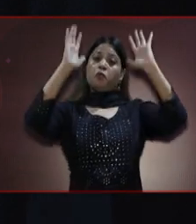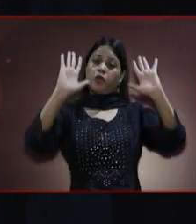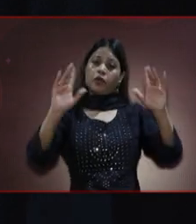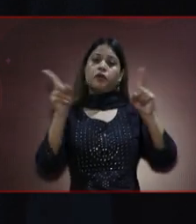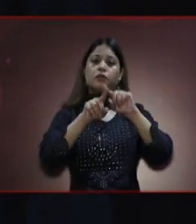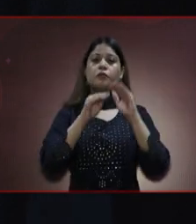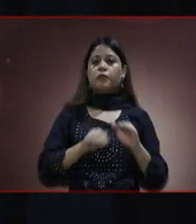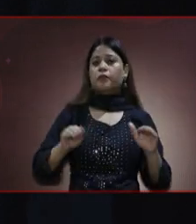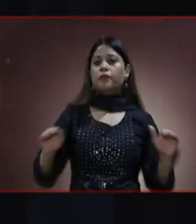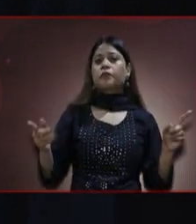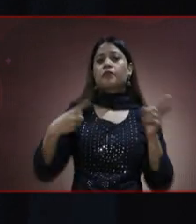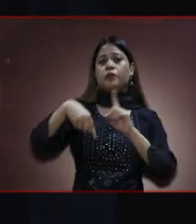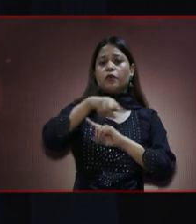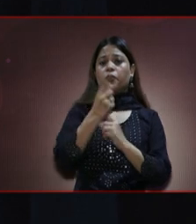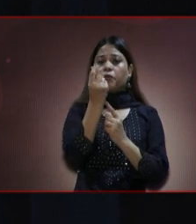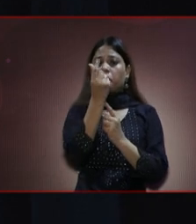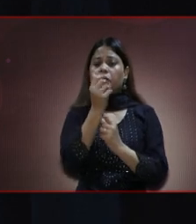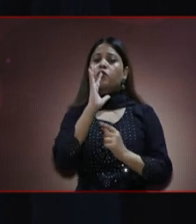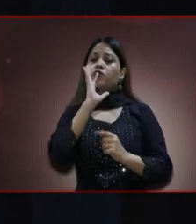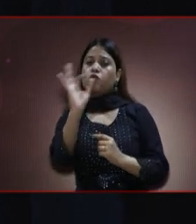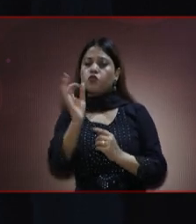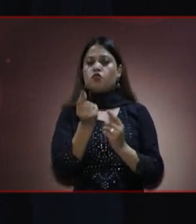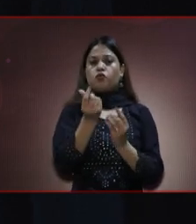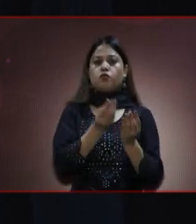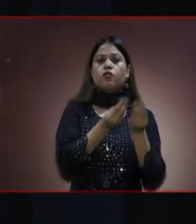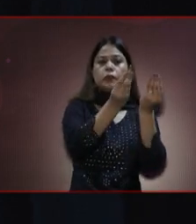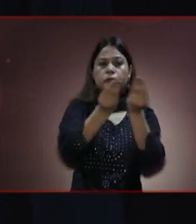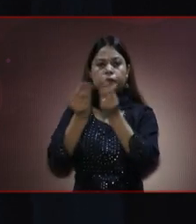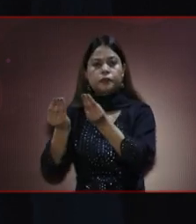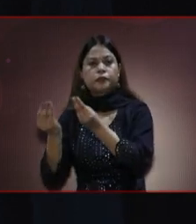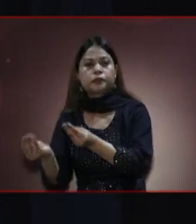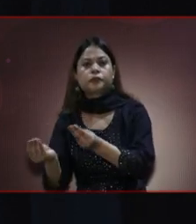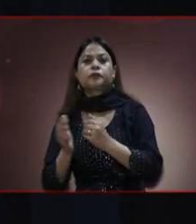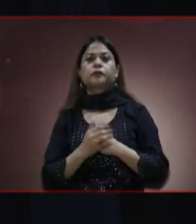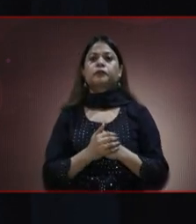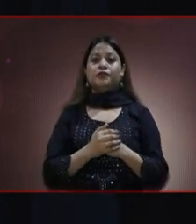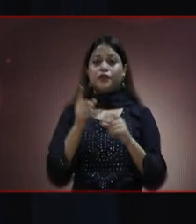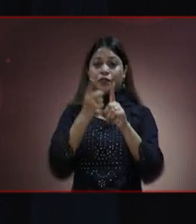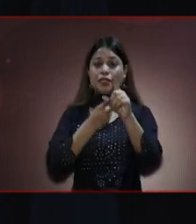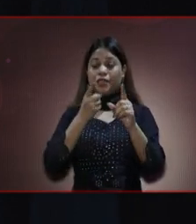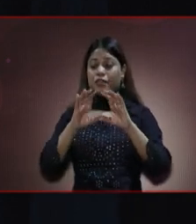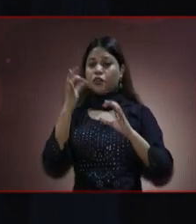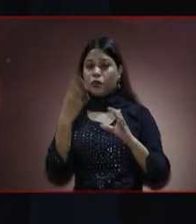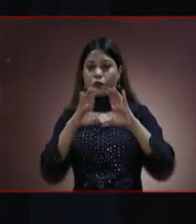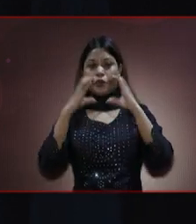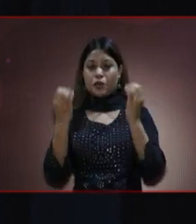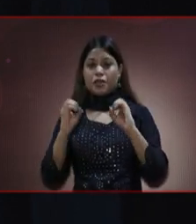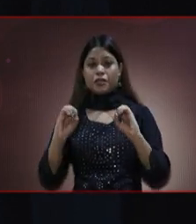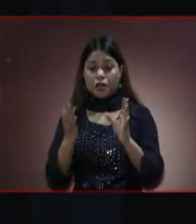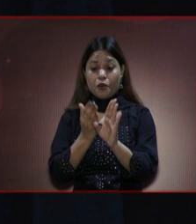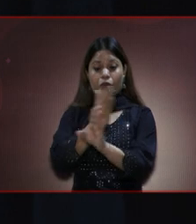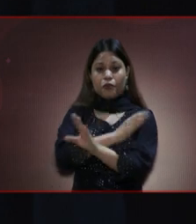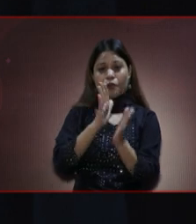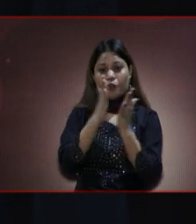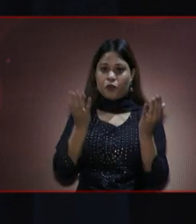को सही दाम पर MRP पर सत्र प्रारंभ होने के पहले किताबें मिल जाएं